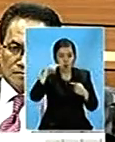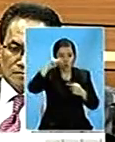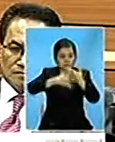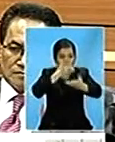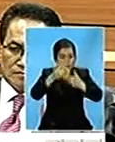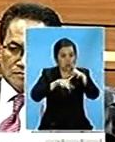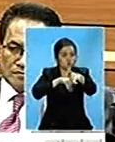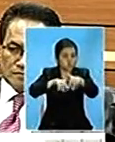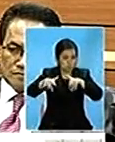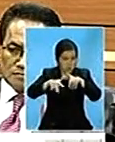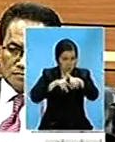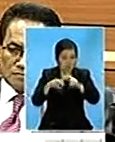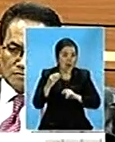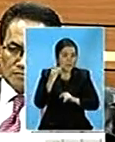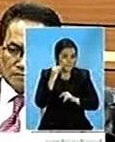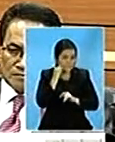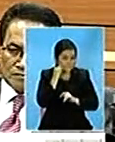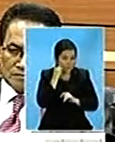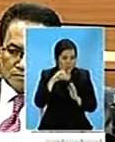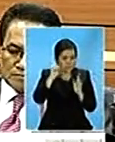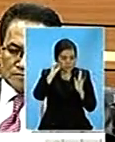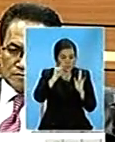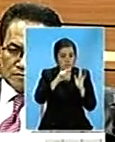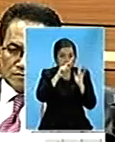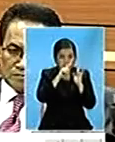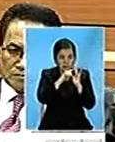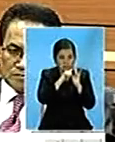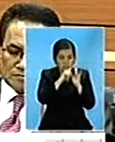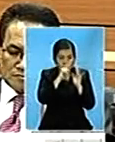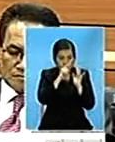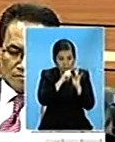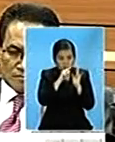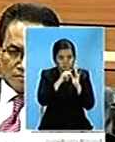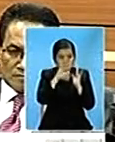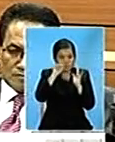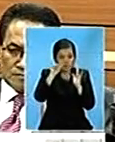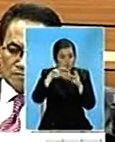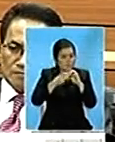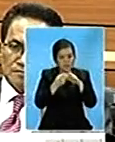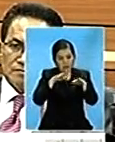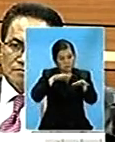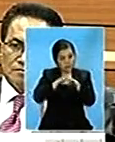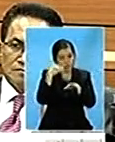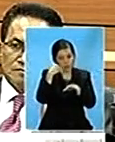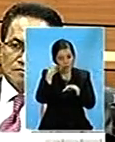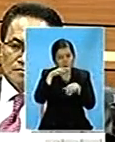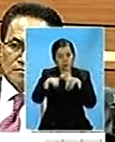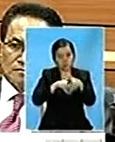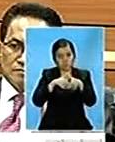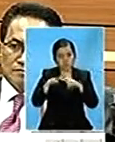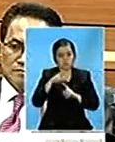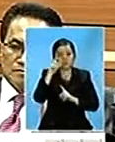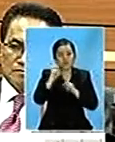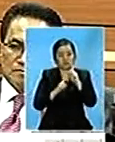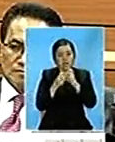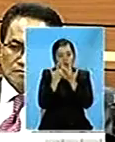นบ้านสะเยาตำบลสะเยาซึ่งขณะนี้ได้เกิดอุบัติเหตุอยู่เป็นประจำทำให้พี่น้องประชาชนต้องเสียชีวิต